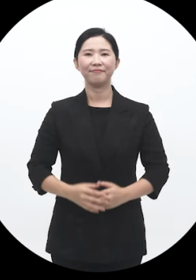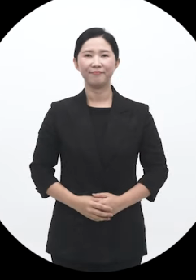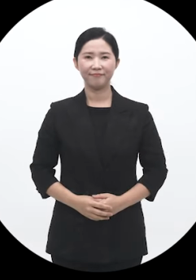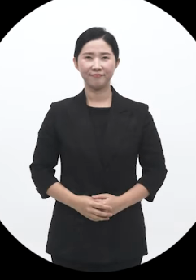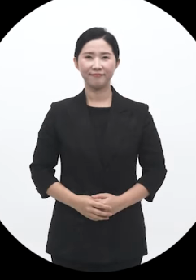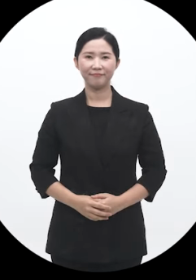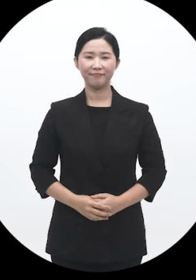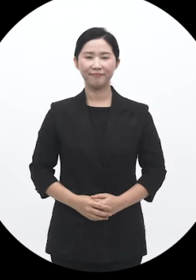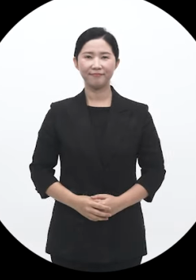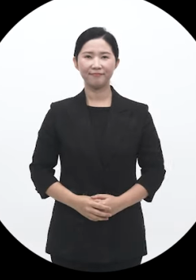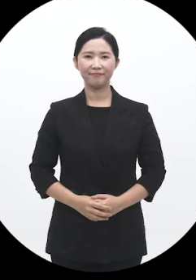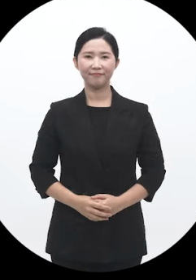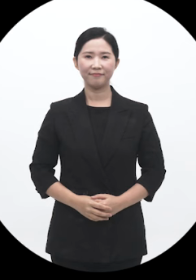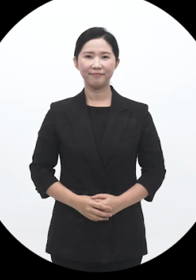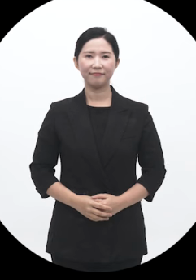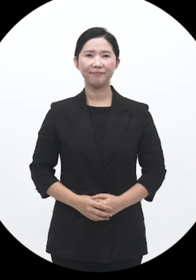하겠습니다.